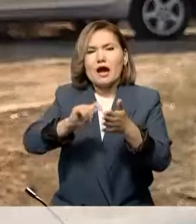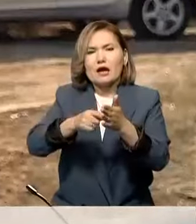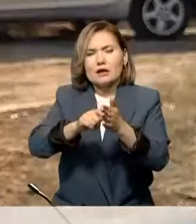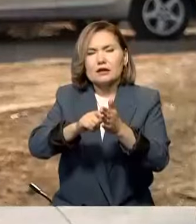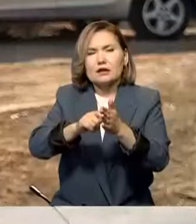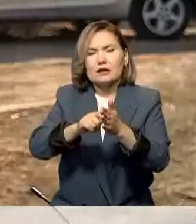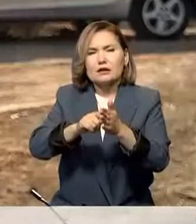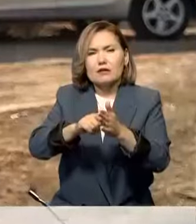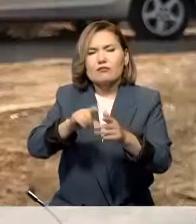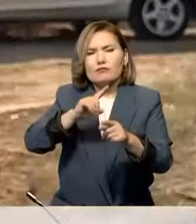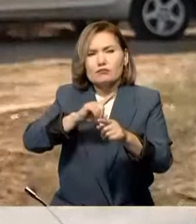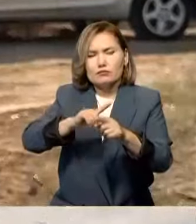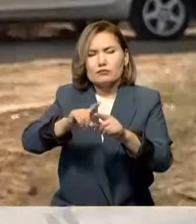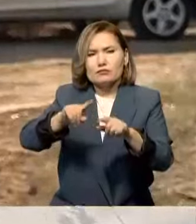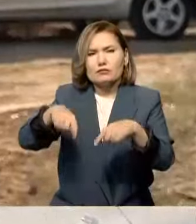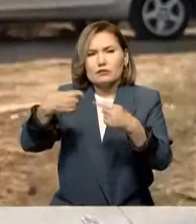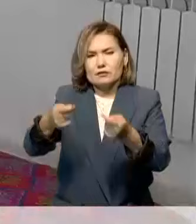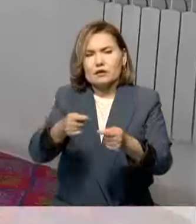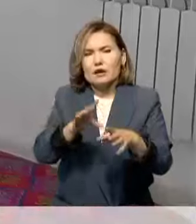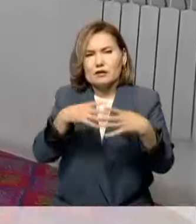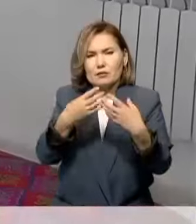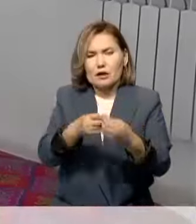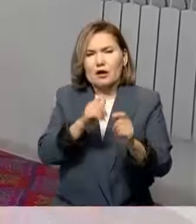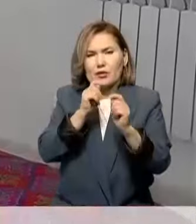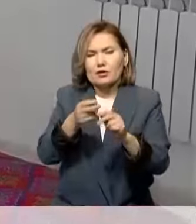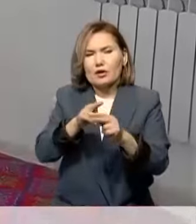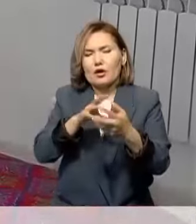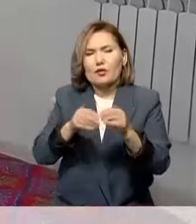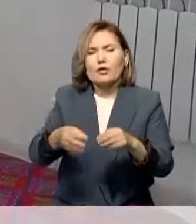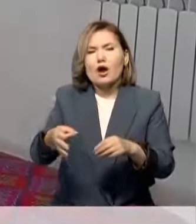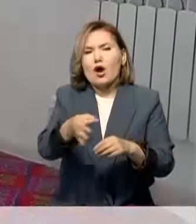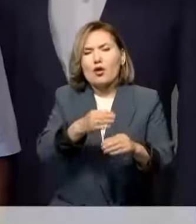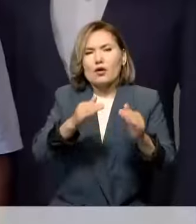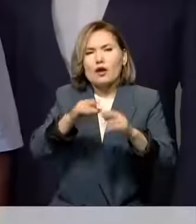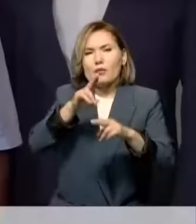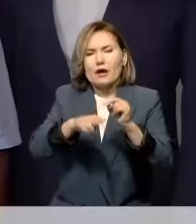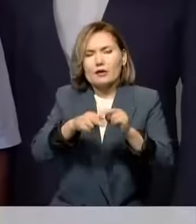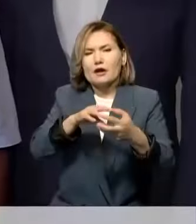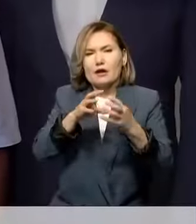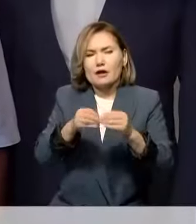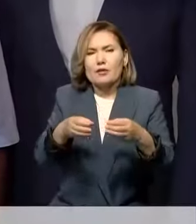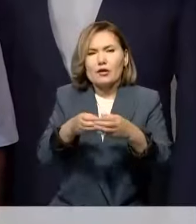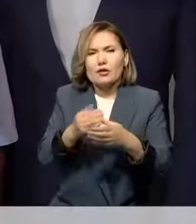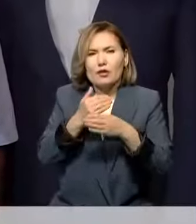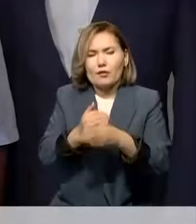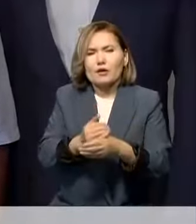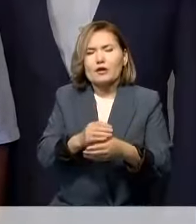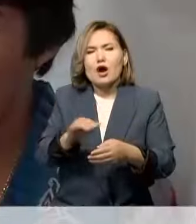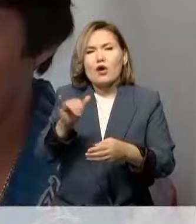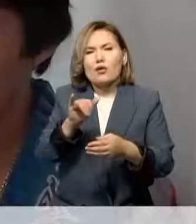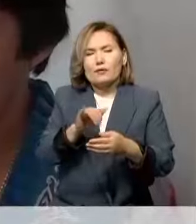жаңағы тиісті азаматтарымызға табыстап жатырмыз. Облыс орталығындағы тұрғын үйлерді салуға RG компаниясы демеушілік көрсетіпті.